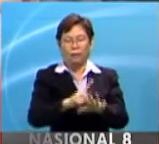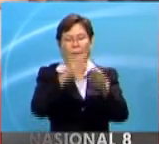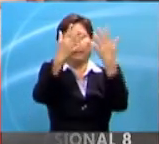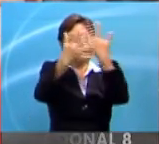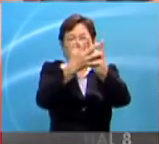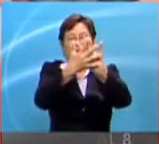negara